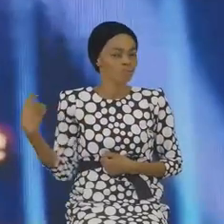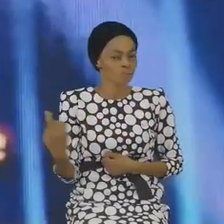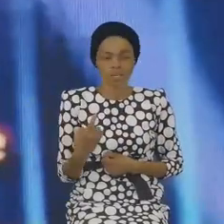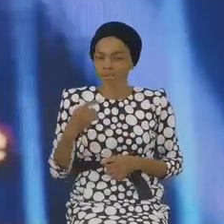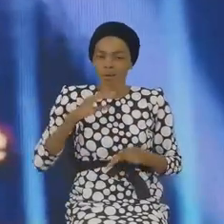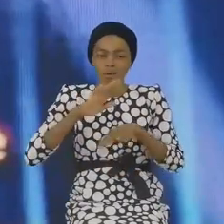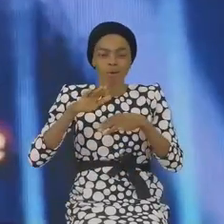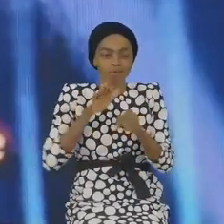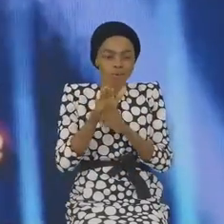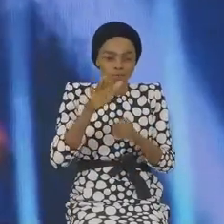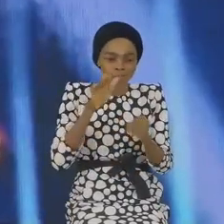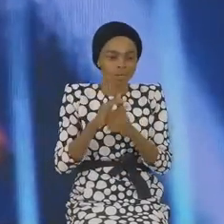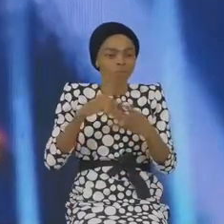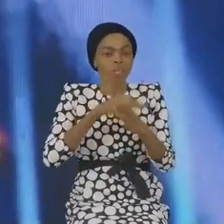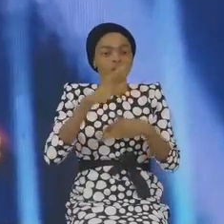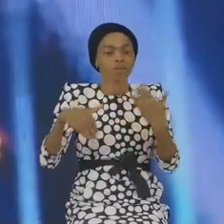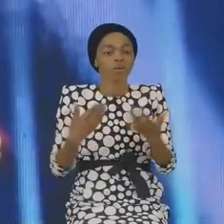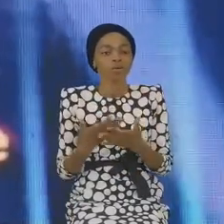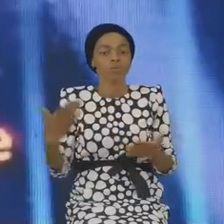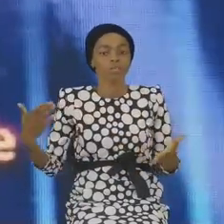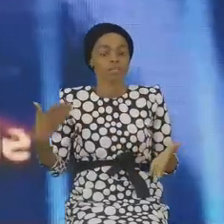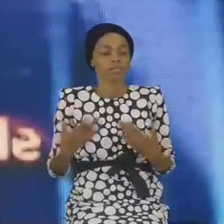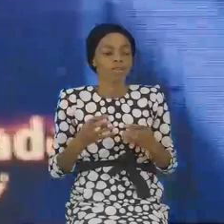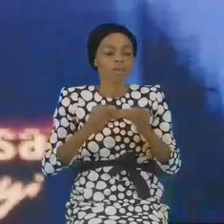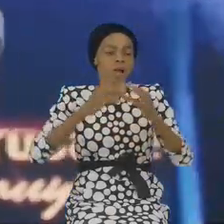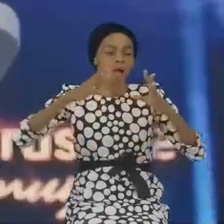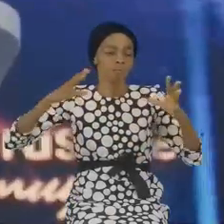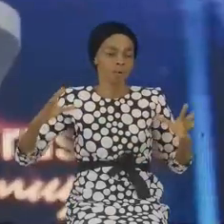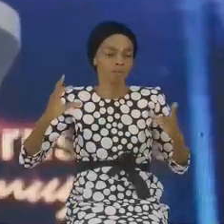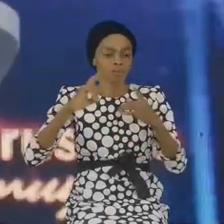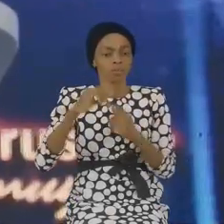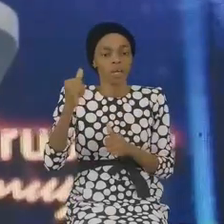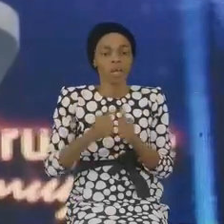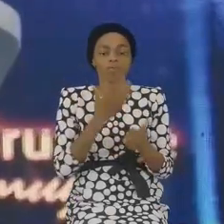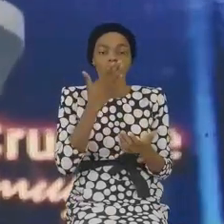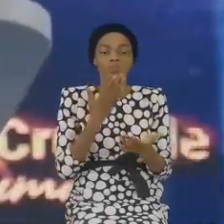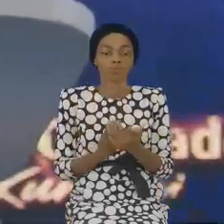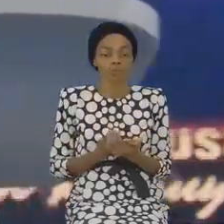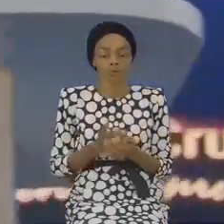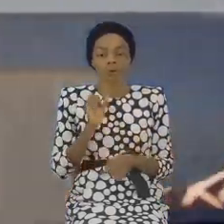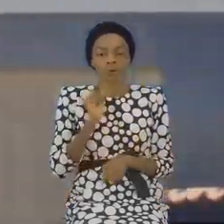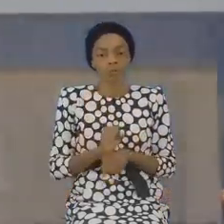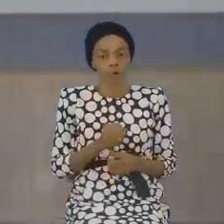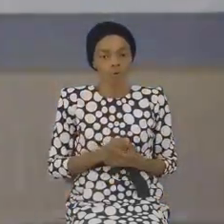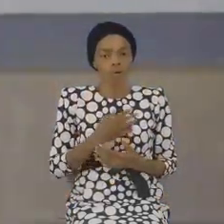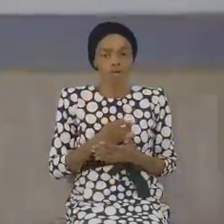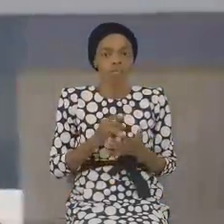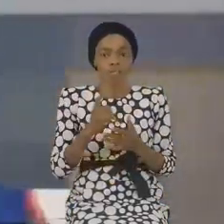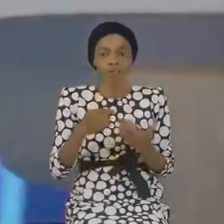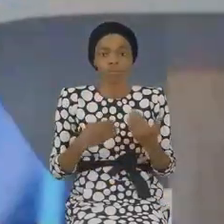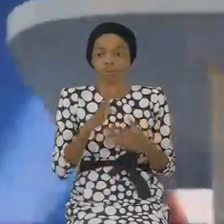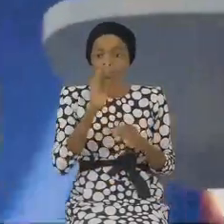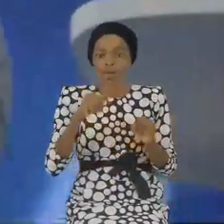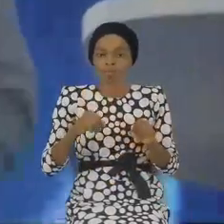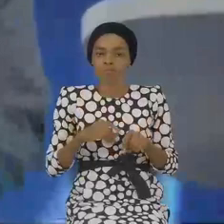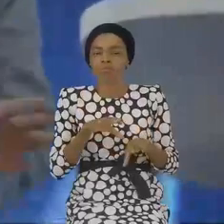de quoi satisfaire à tous vos besoins. Vous avez encore une abondance pour toute bonne œuvre, afin que nous puissions faire tout ce